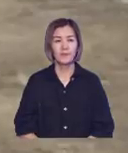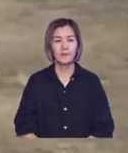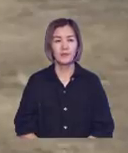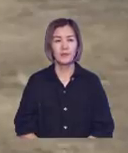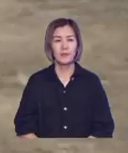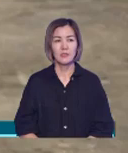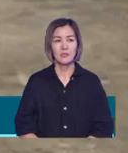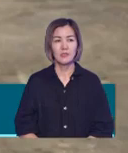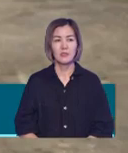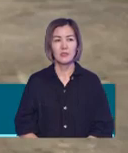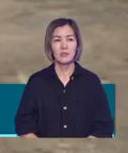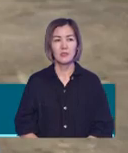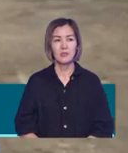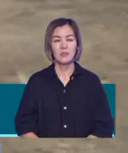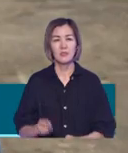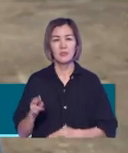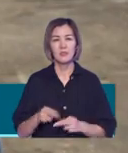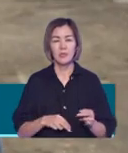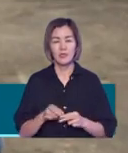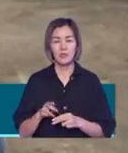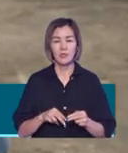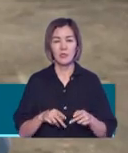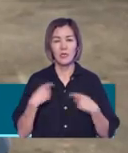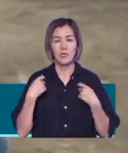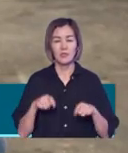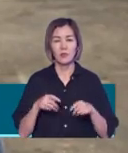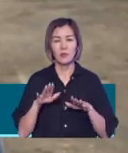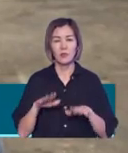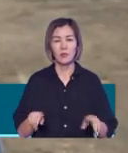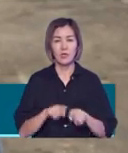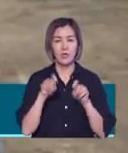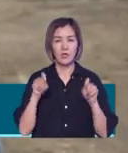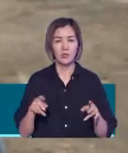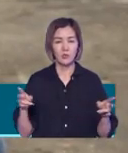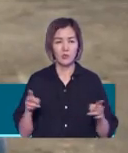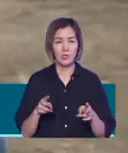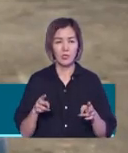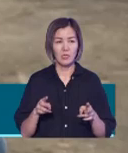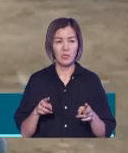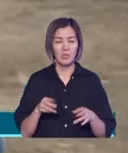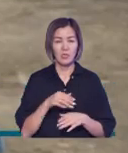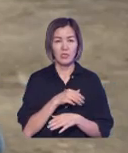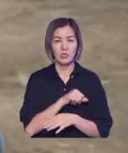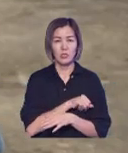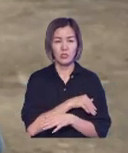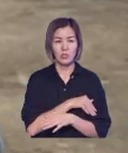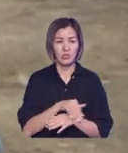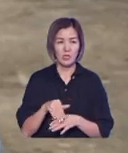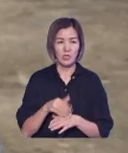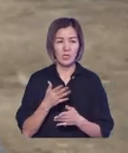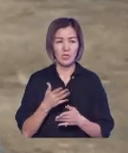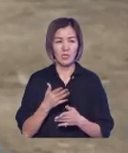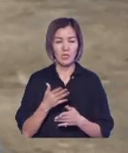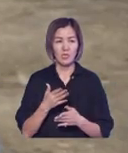Сауда логистикалық орталықтарын ашу мәселесін, сол біздің мына шекара елдердің